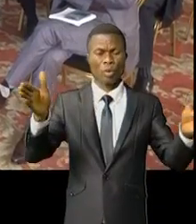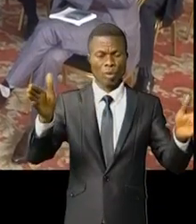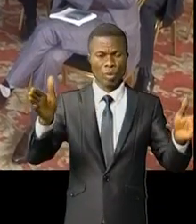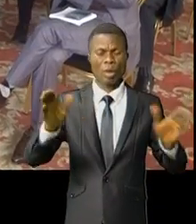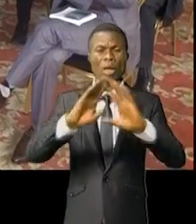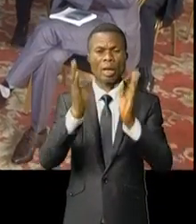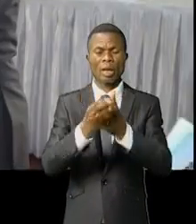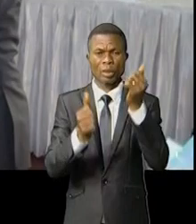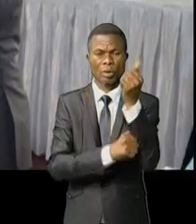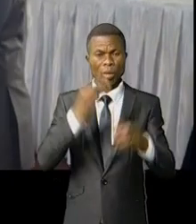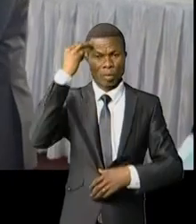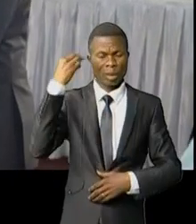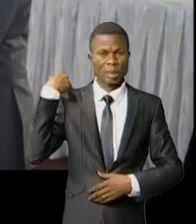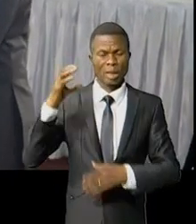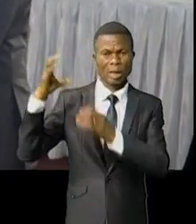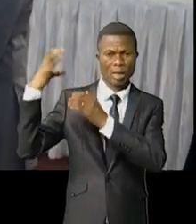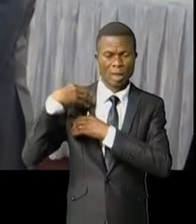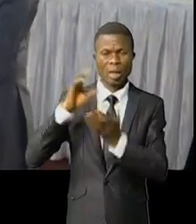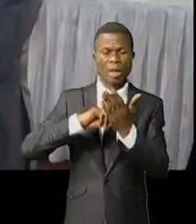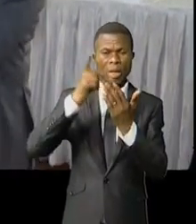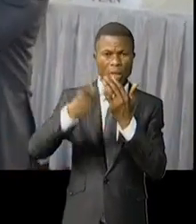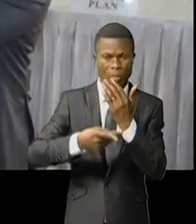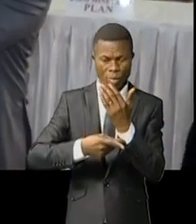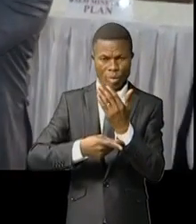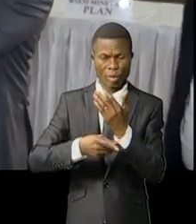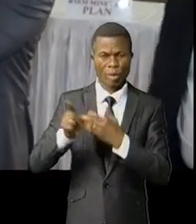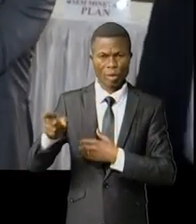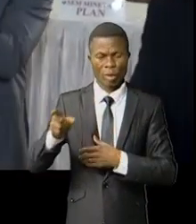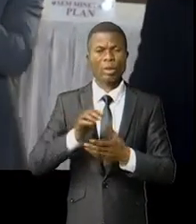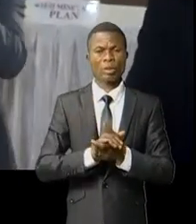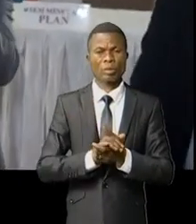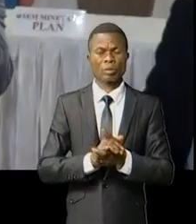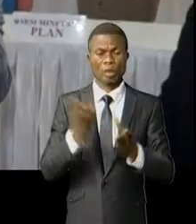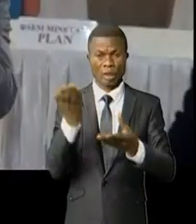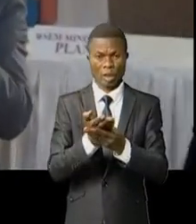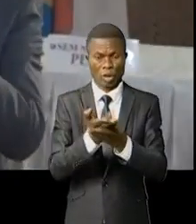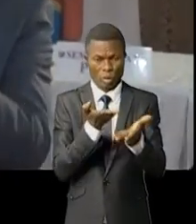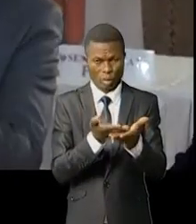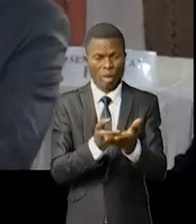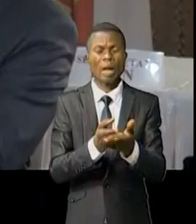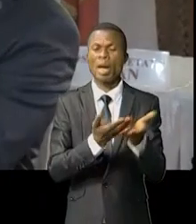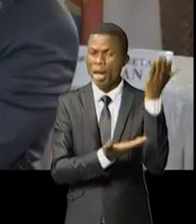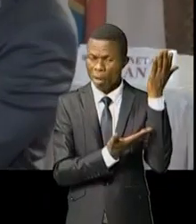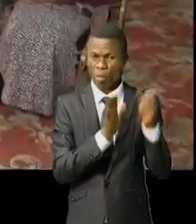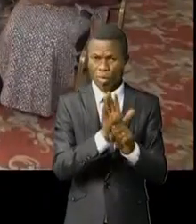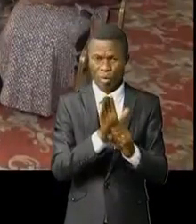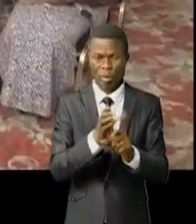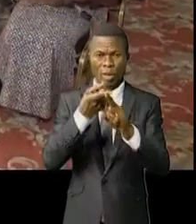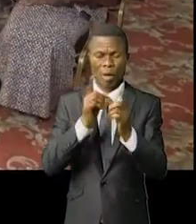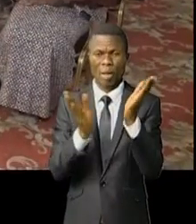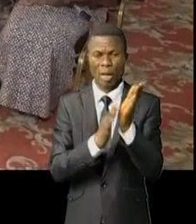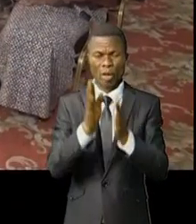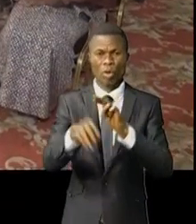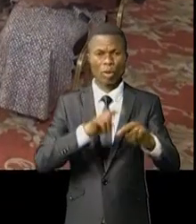public par le ministre d'État en charge du plan, Christian Mwando Simba. Ces documents indispensables produits par l'Institut